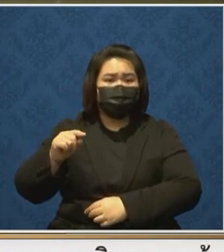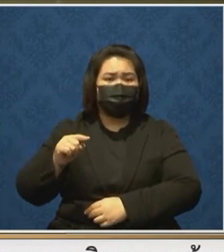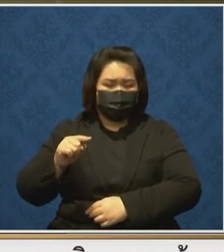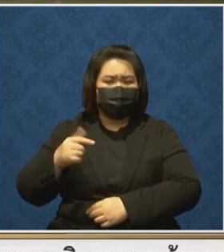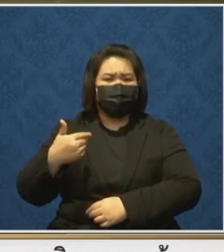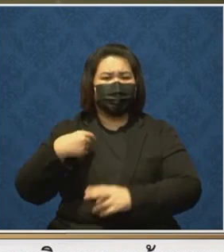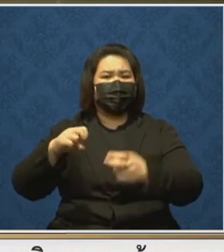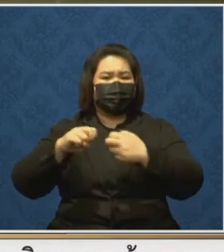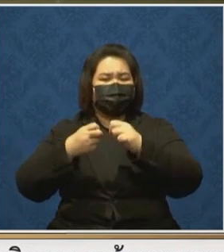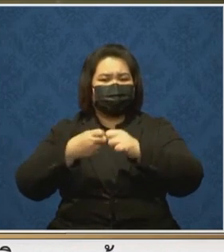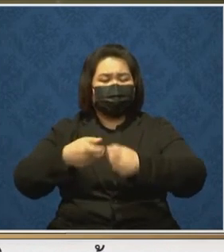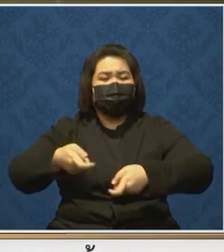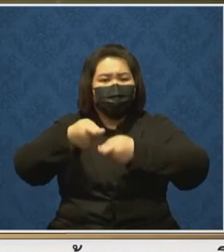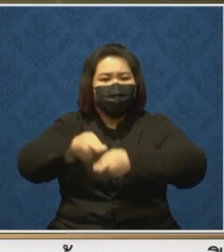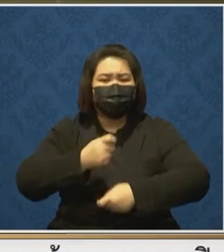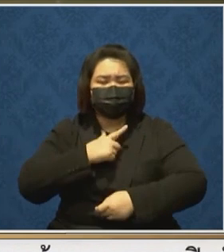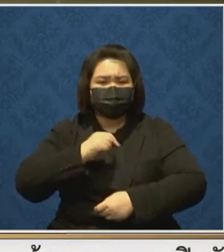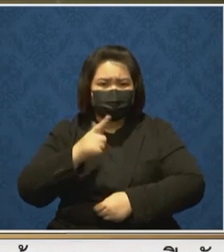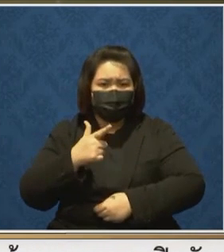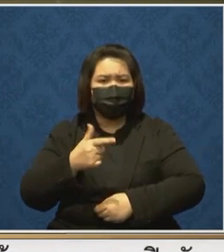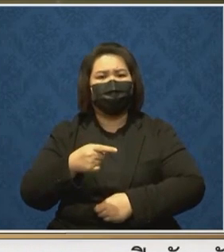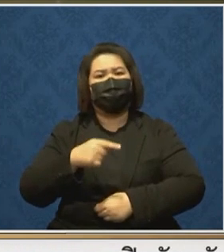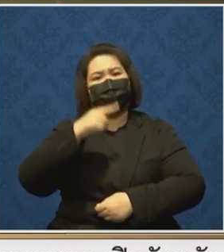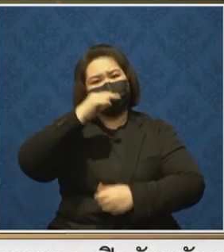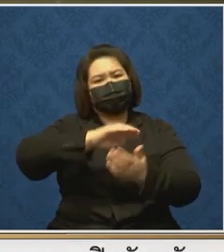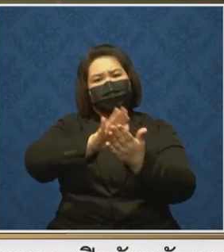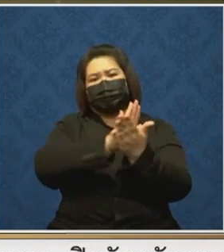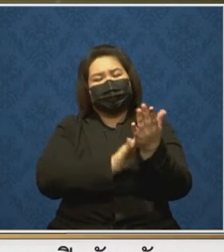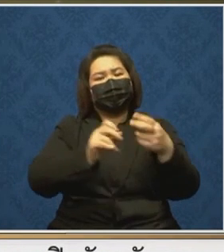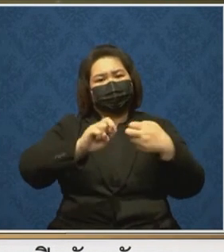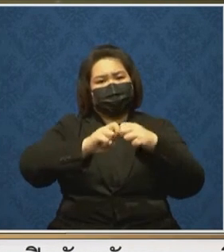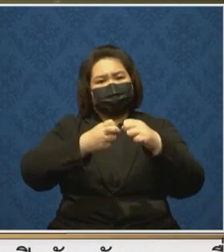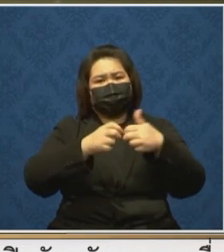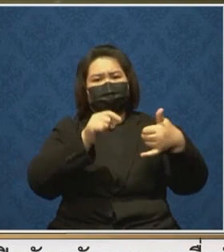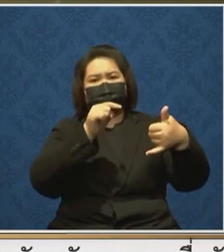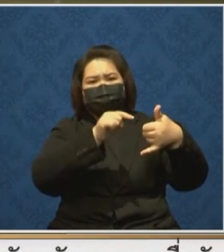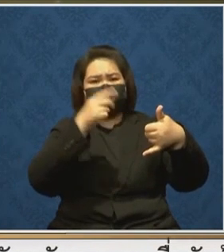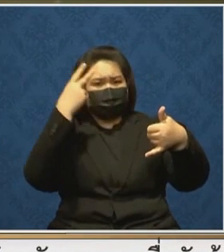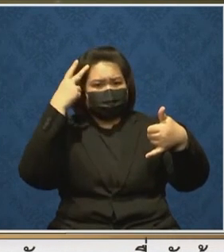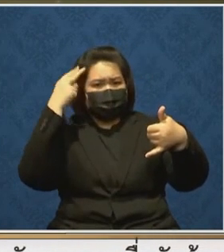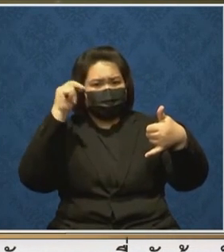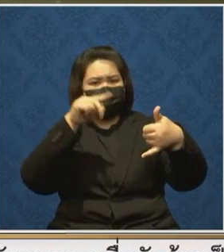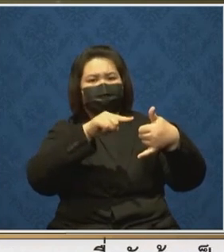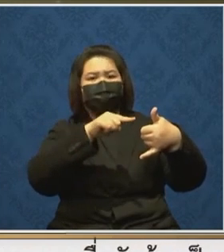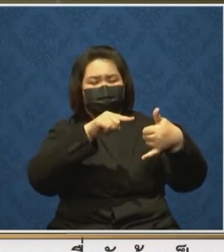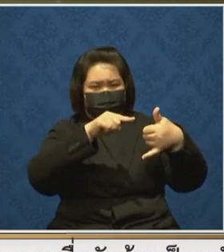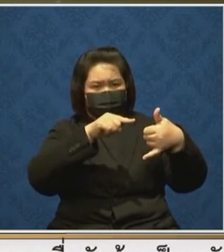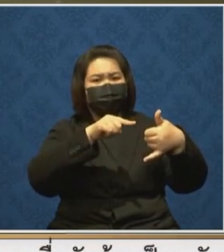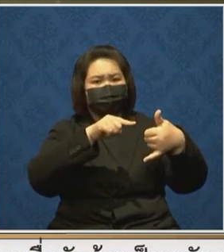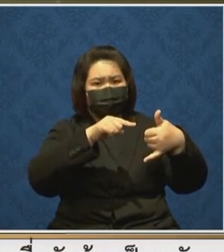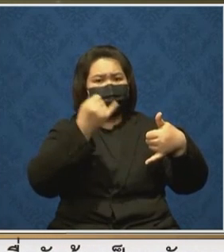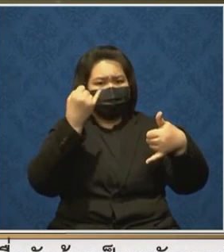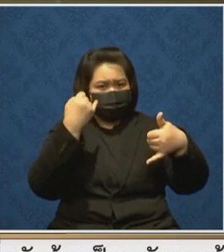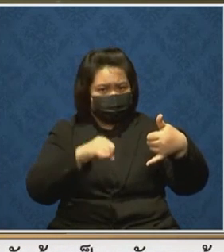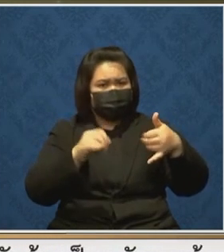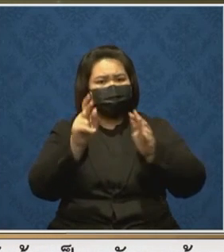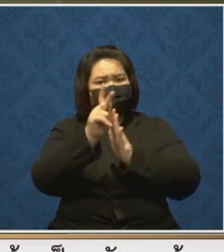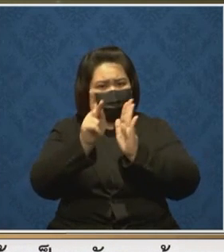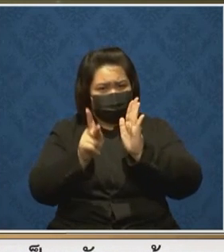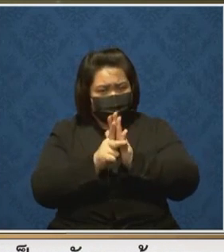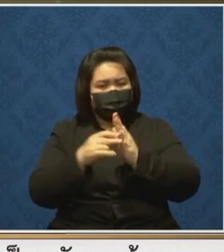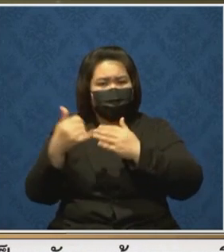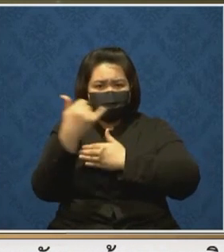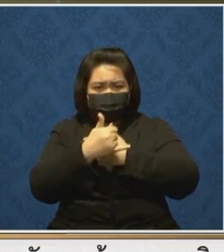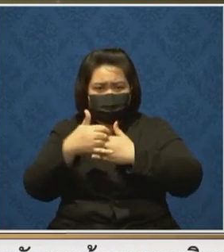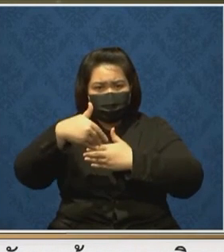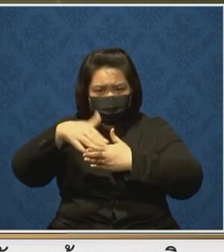ารากลายเป็คettes David แรกของอญญ Trans ที่นายกessedมา็ตัวการสำคัญในการกระทําความผิดกวหมายระวางประเทศ